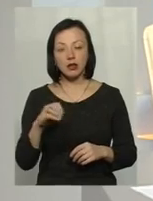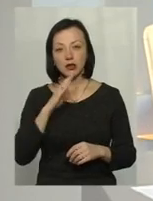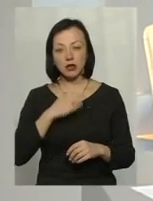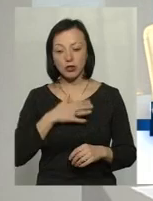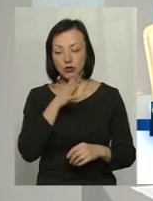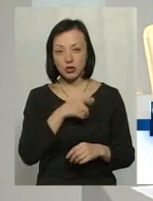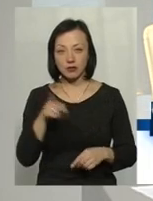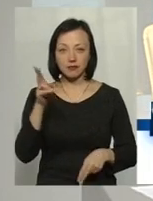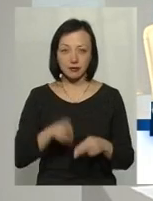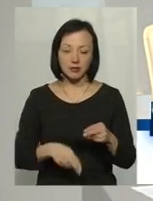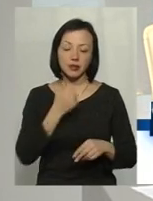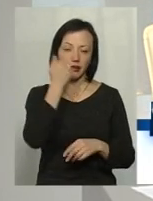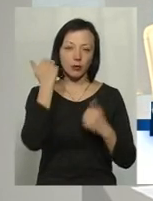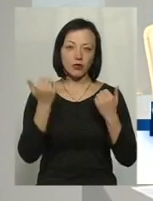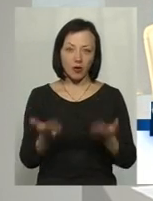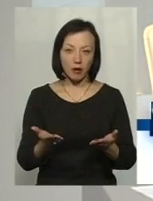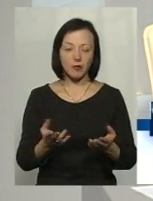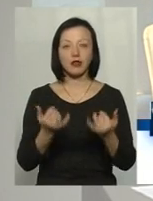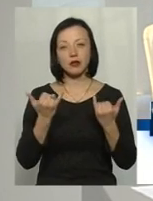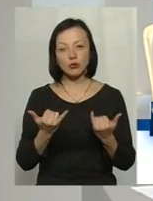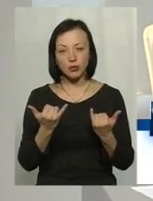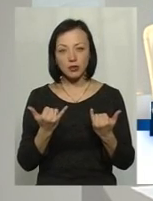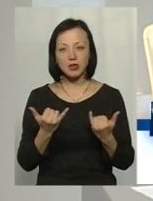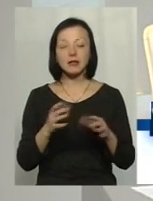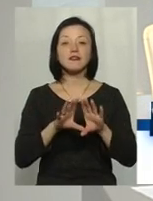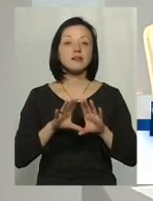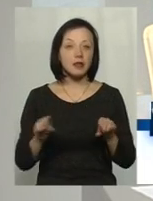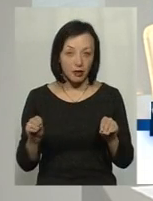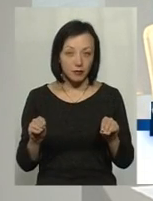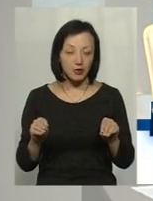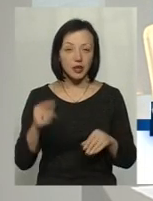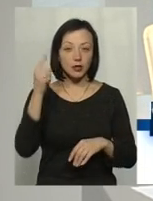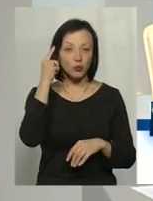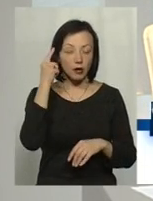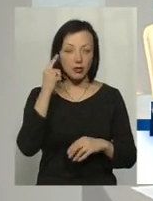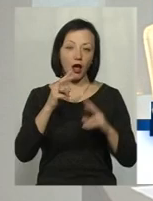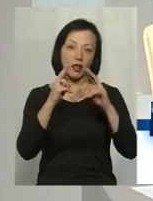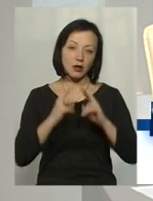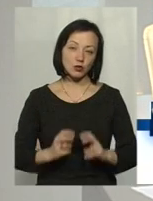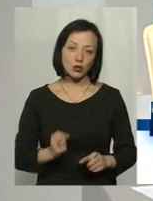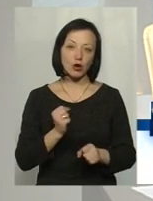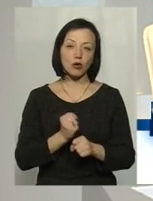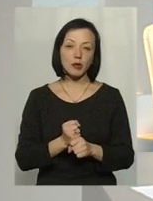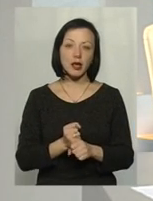час уже вичерпаний. Дякую вам. На сьогодні це все. Думайте,